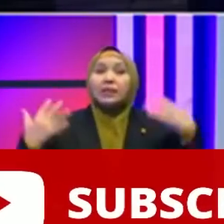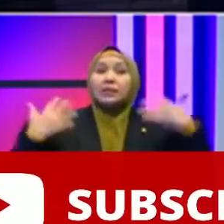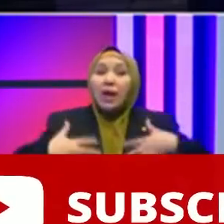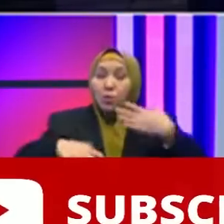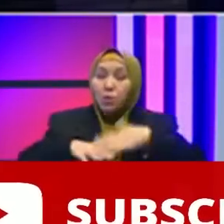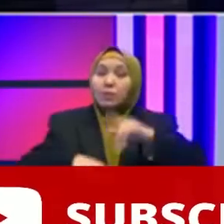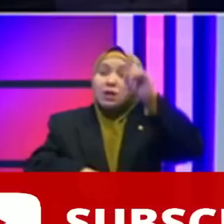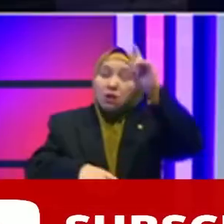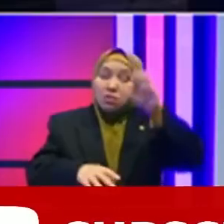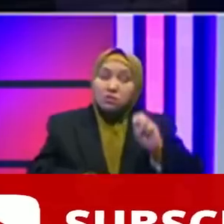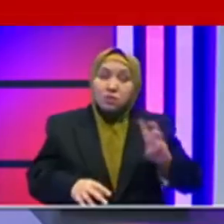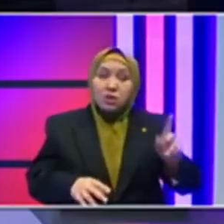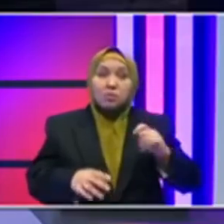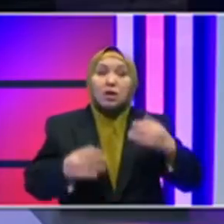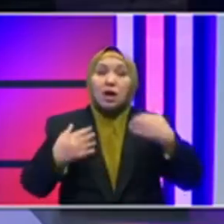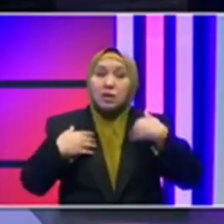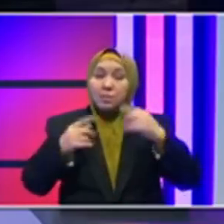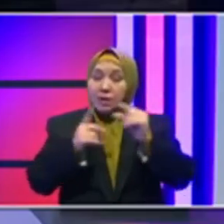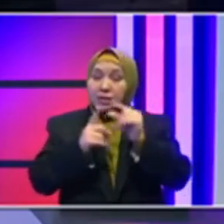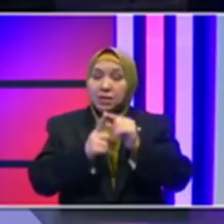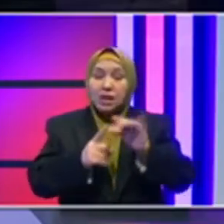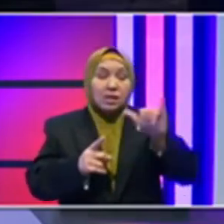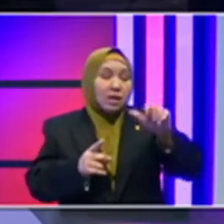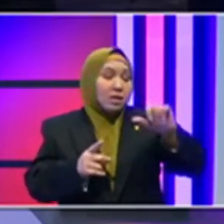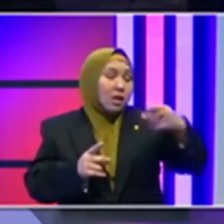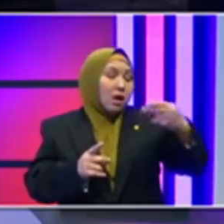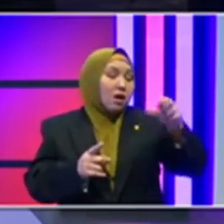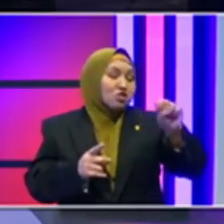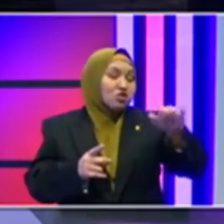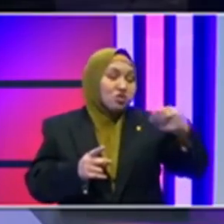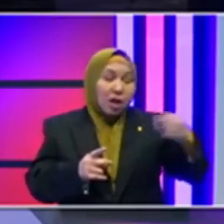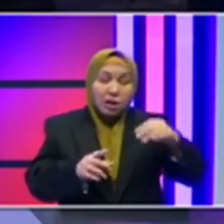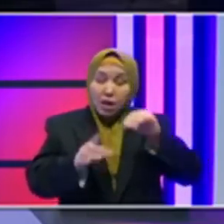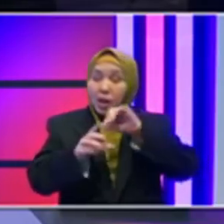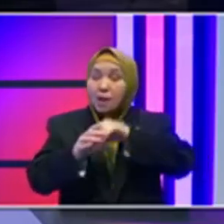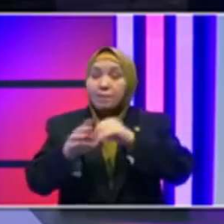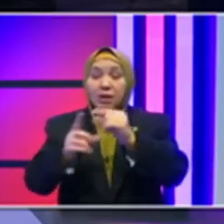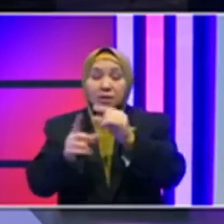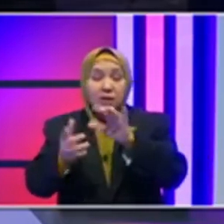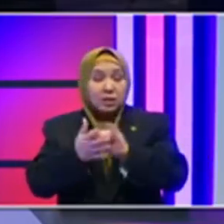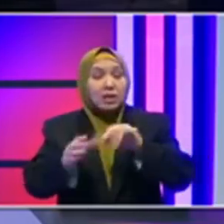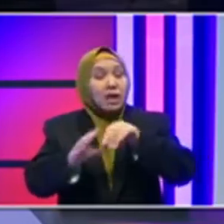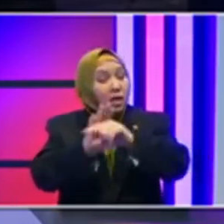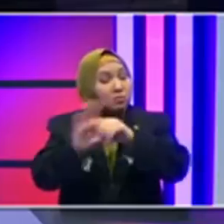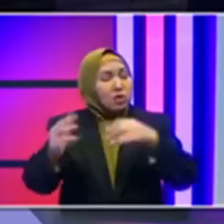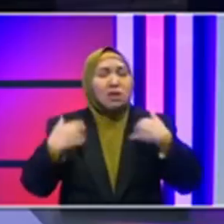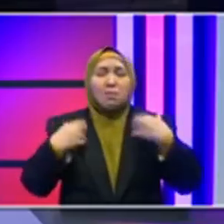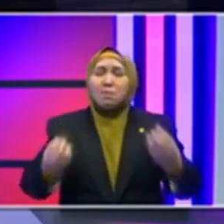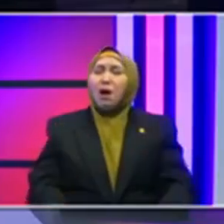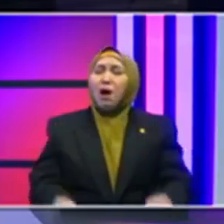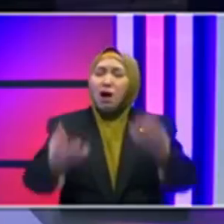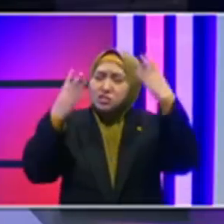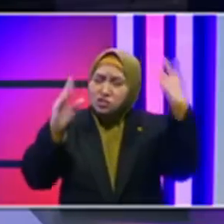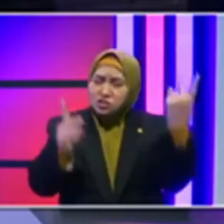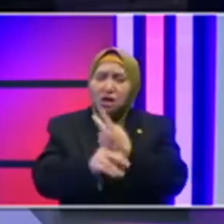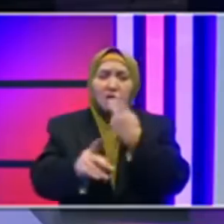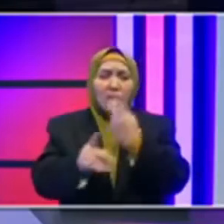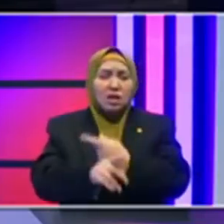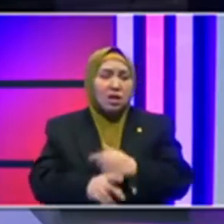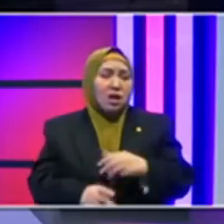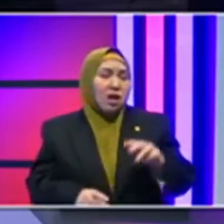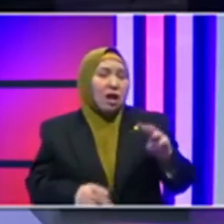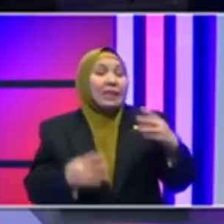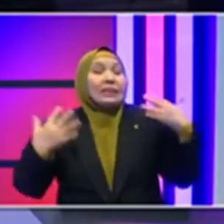Subhanahu Wa Ta'ala ada perkataan di dalam ayat yang ketiga ini dan di dalam surah ini ada banyak kali berulang perkataan khauf